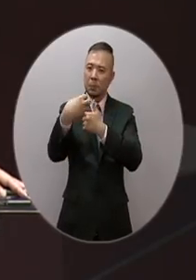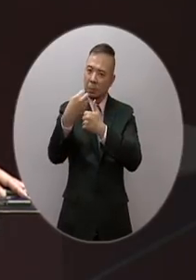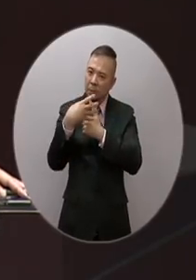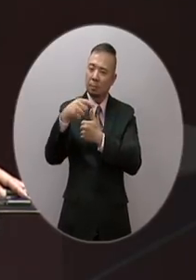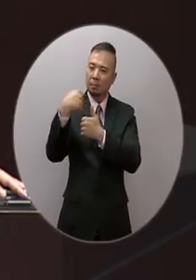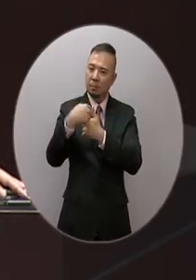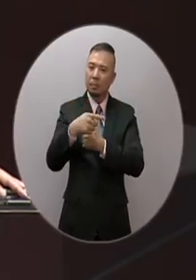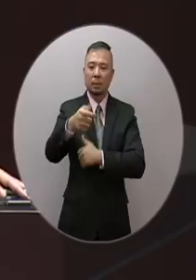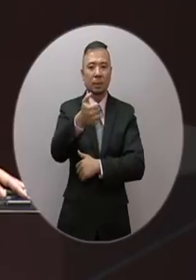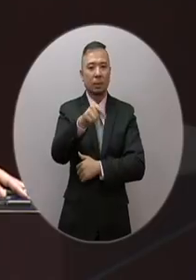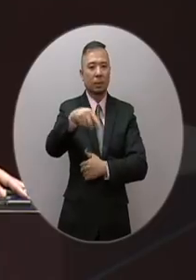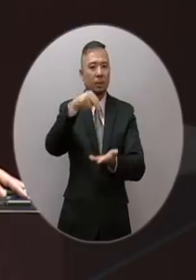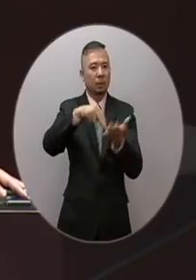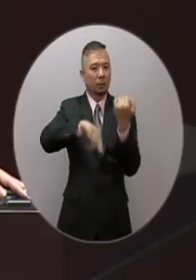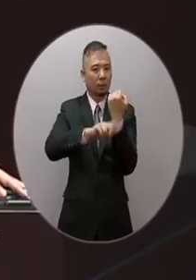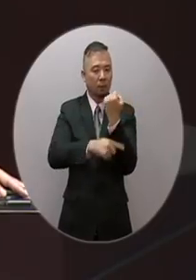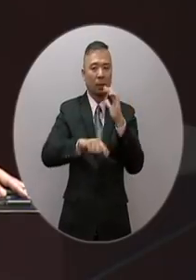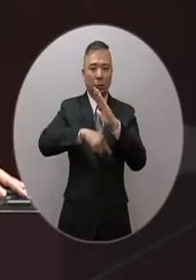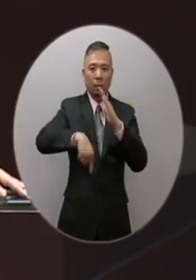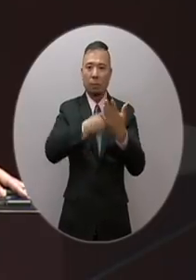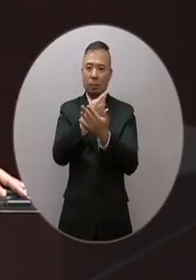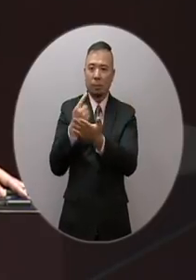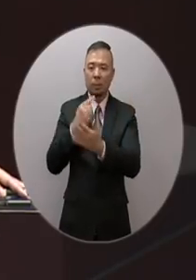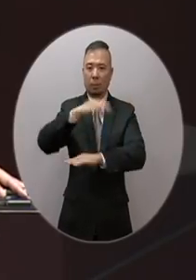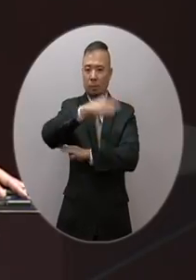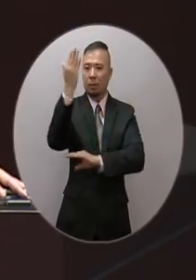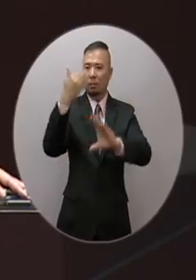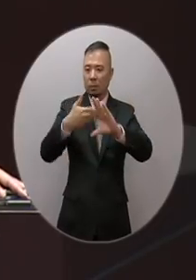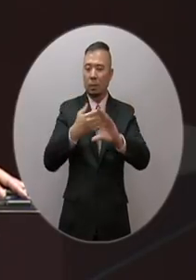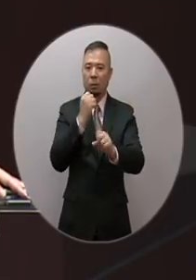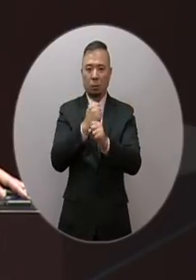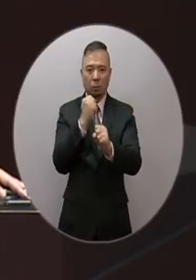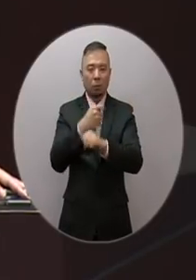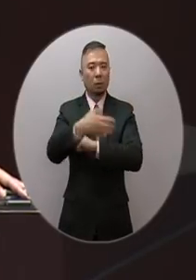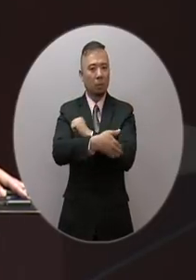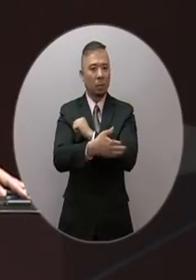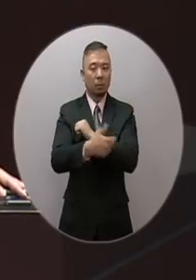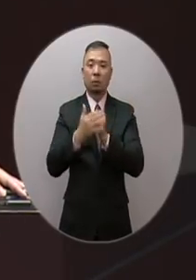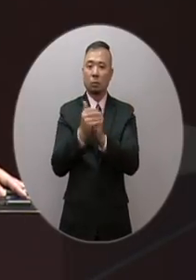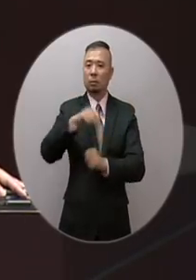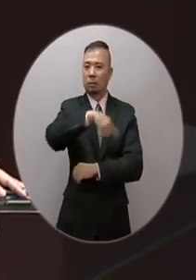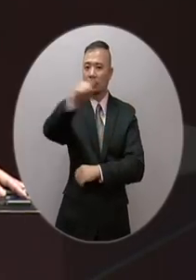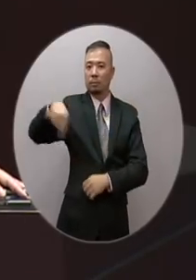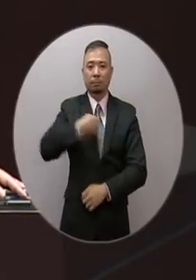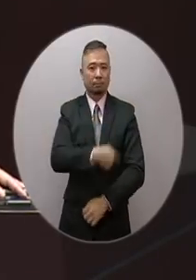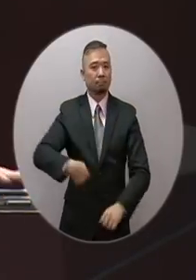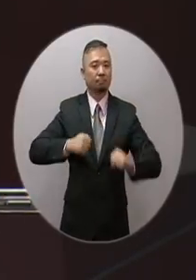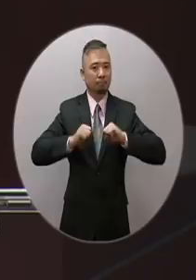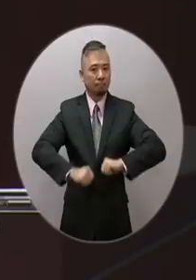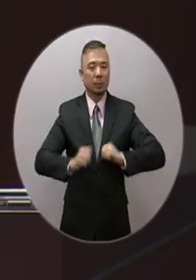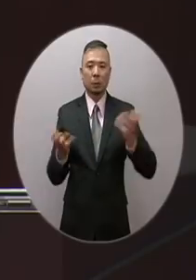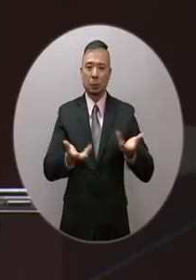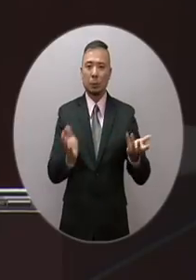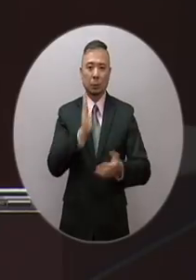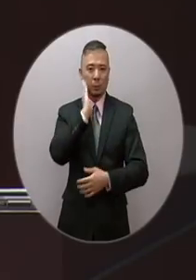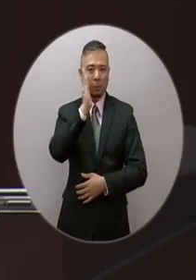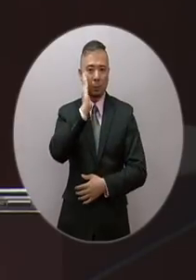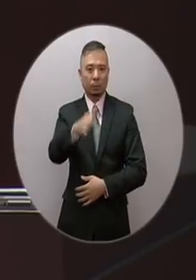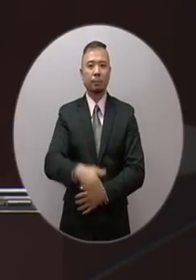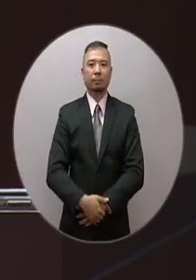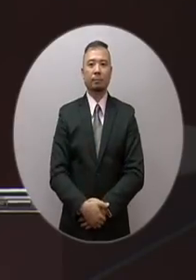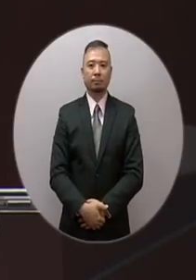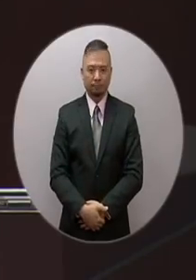谢立法院所有工作同仁及媒体朋友的辛劳，祝福大家身体健康，万事如意。